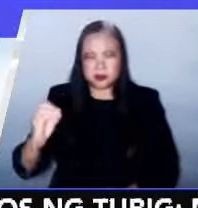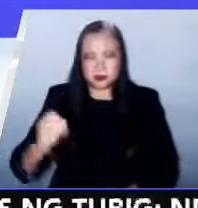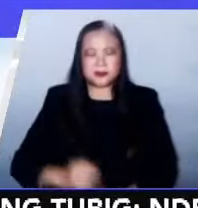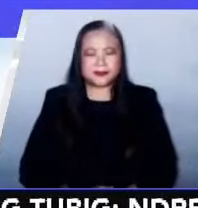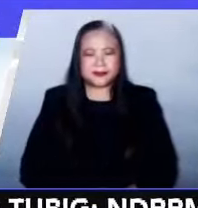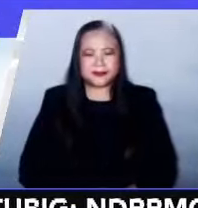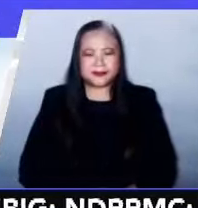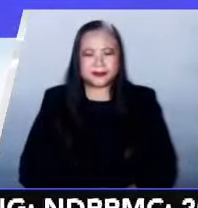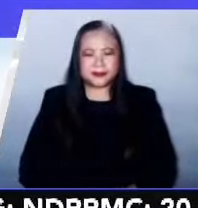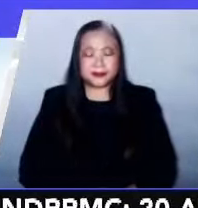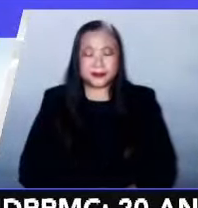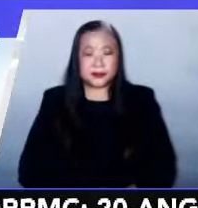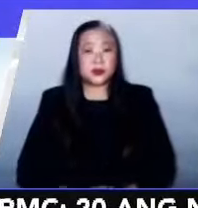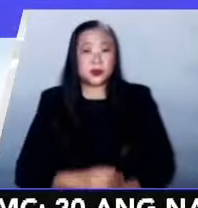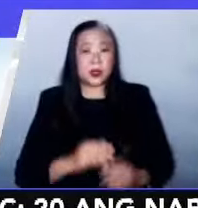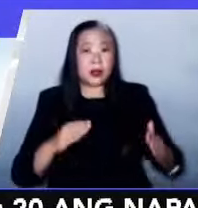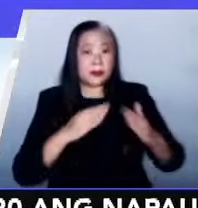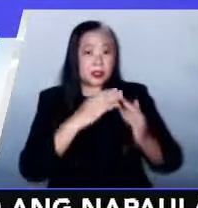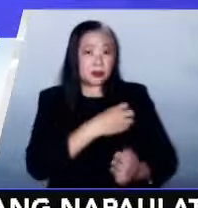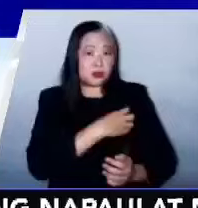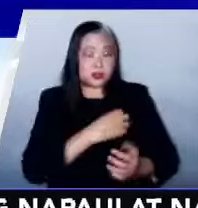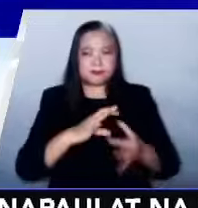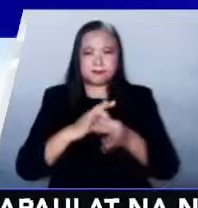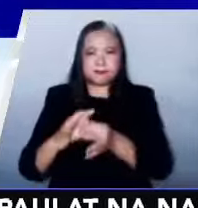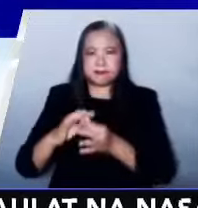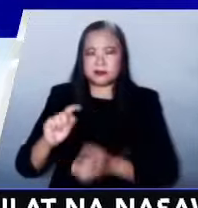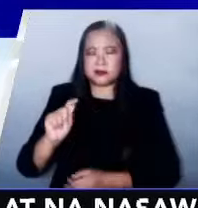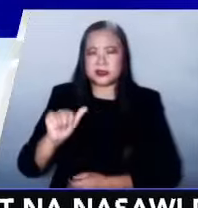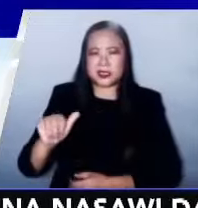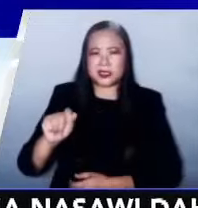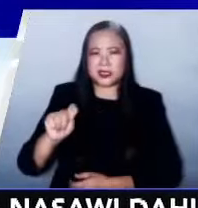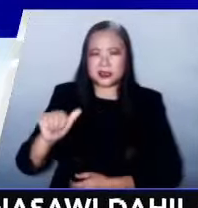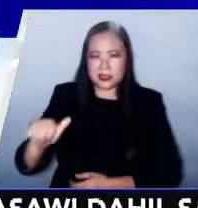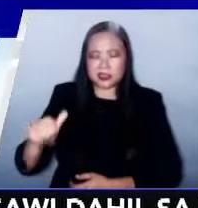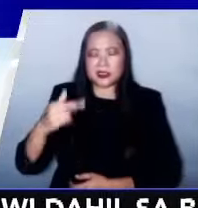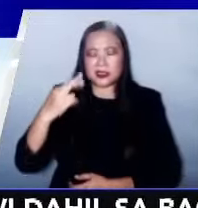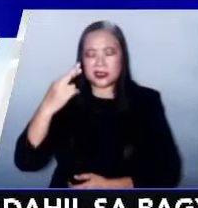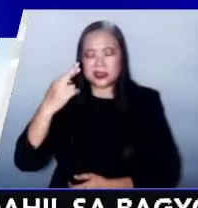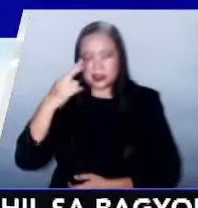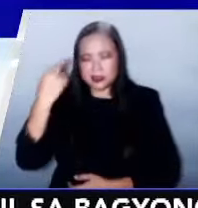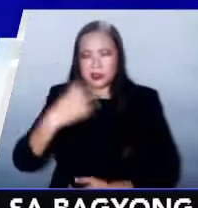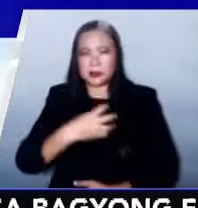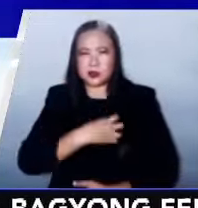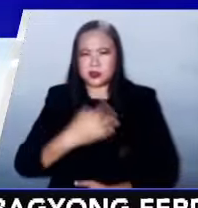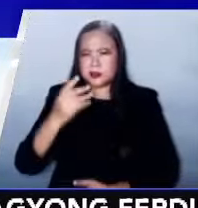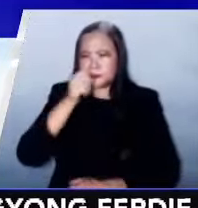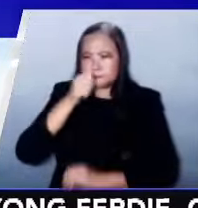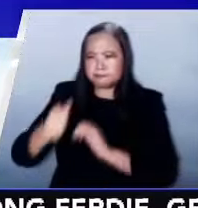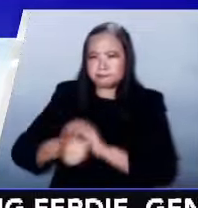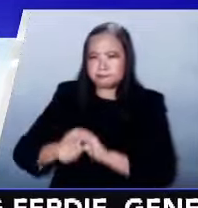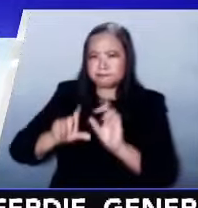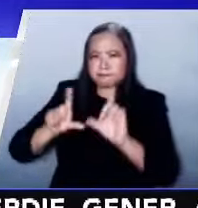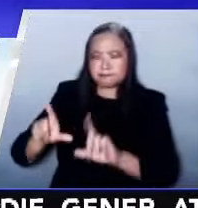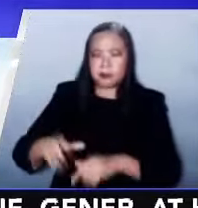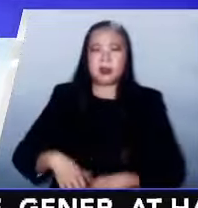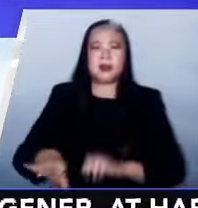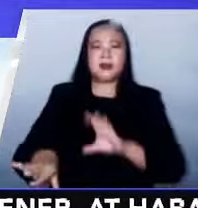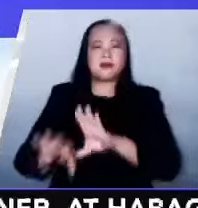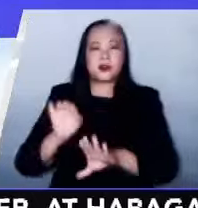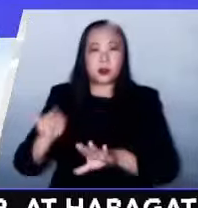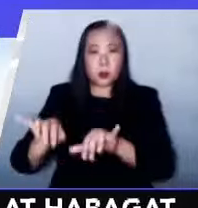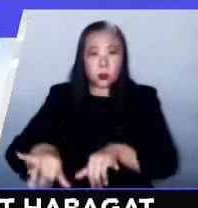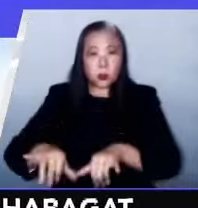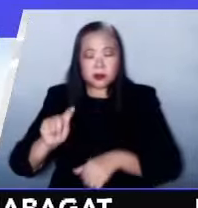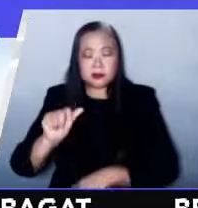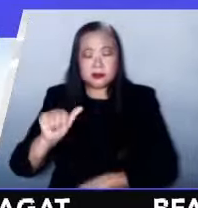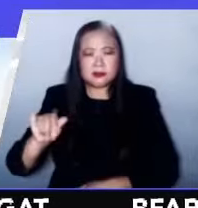Taytay Municipal Police Station ukol sa posibleng pinagtataguan ng sospek. Nang makumpirma ang impormasyong naglalagi siya sa Taytay, doon na